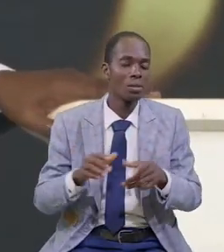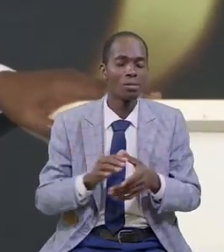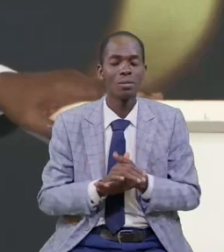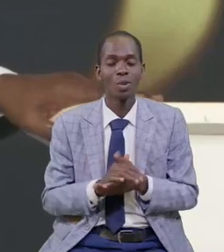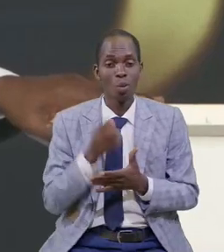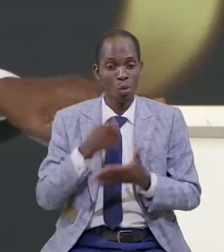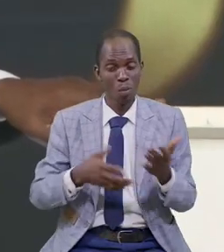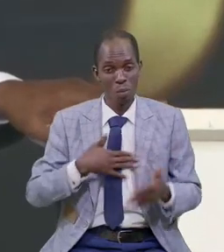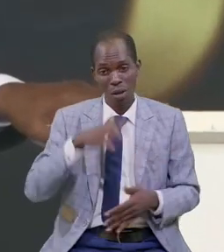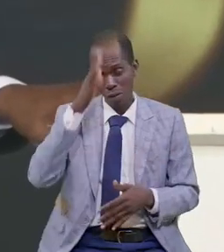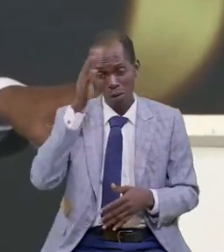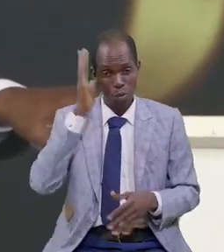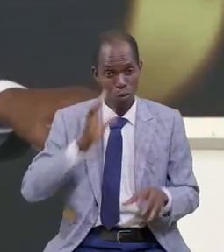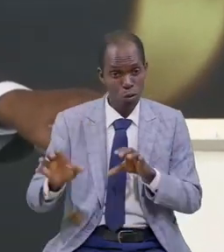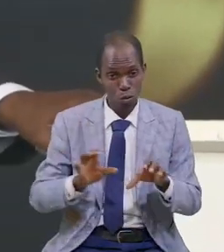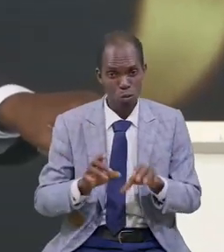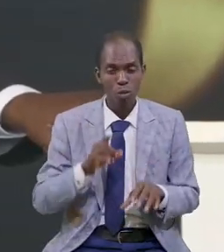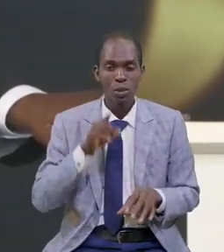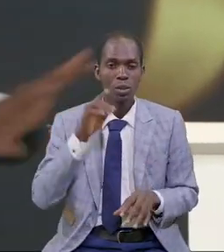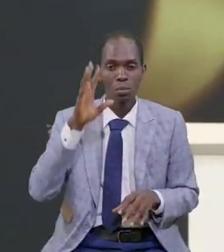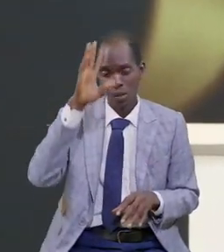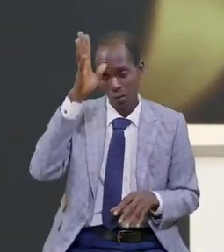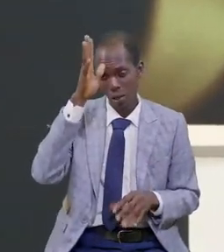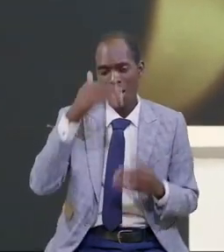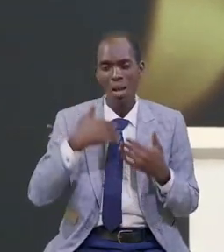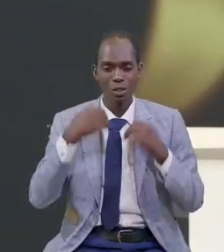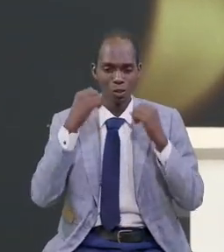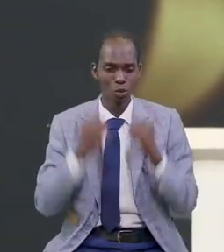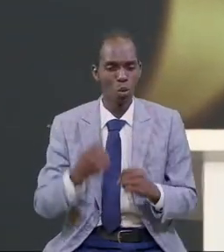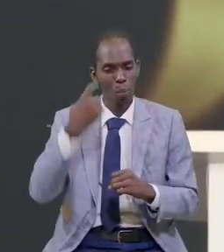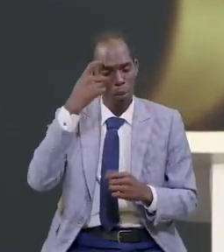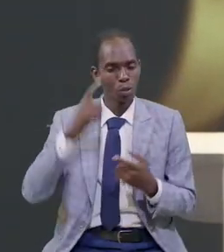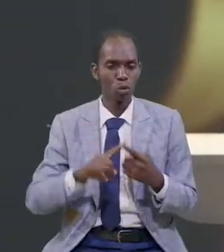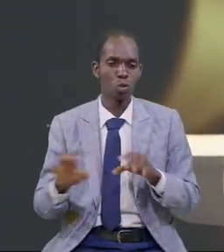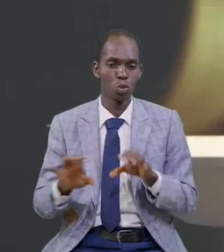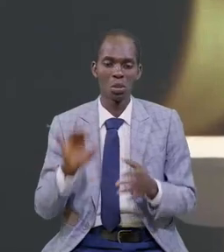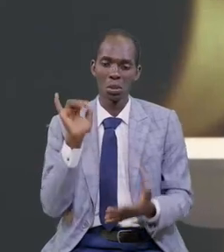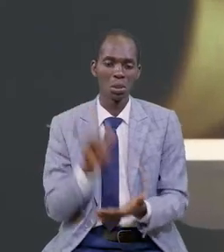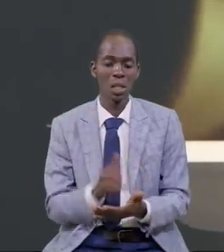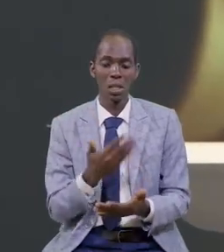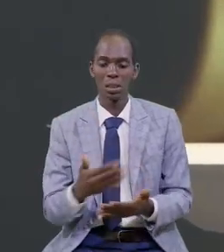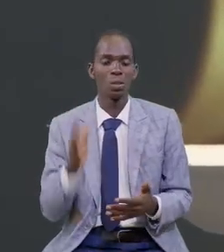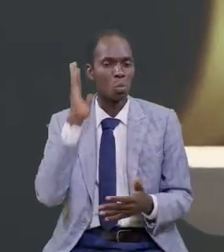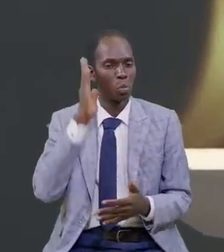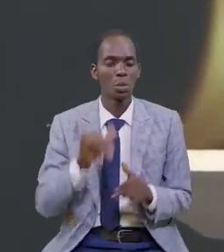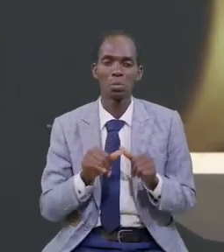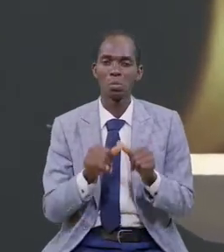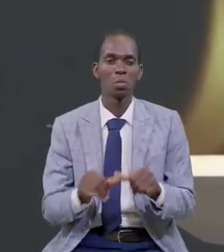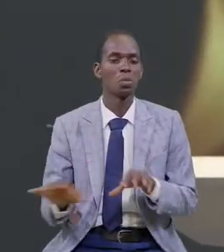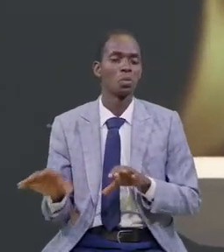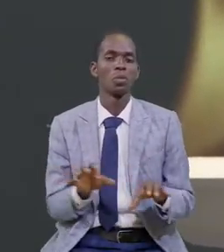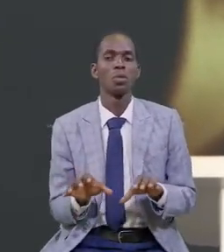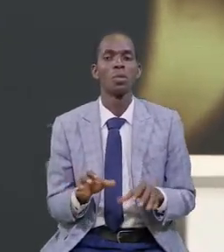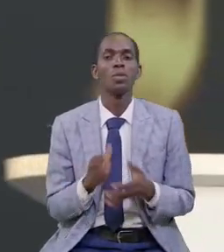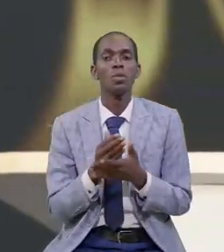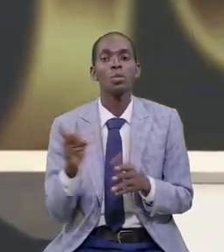D mais ce qui décide de faire il est un homme d'une volonté réide c'est ce qu'il va faire il y a des gens